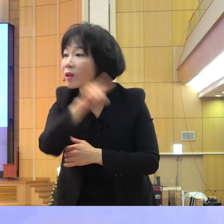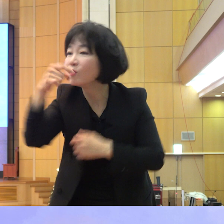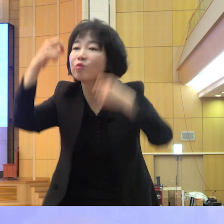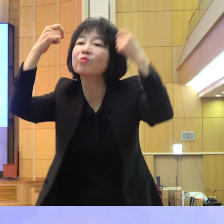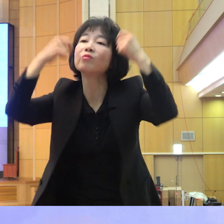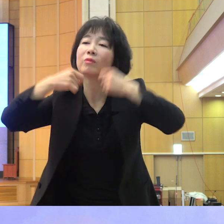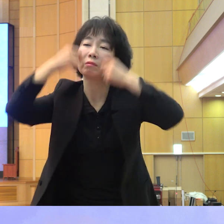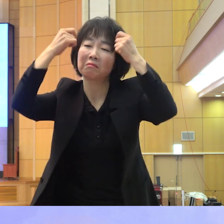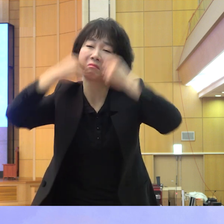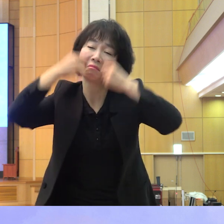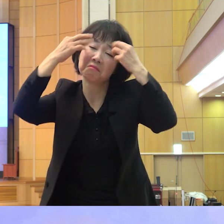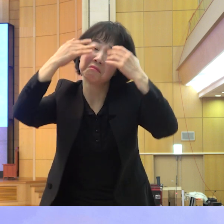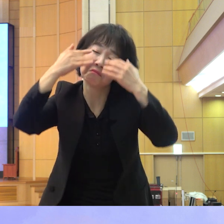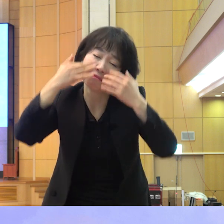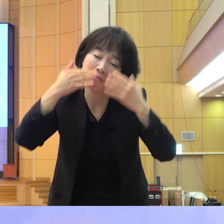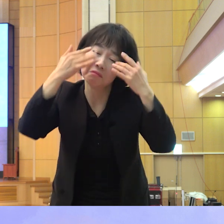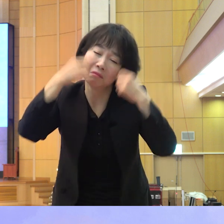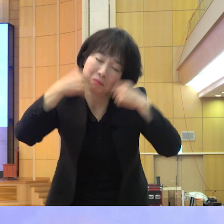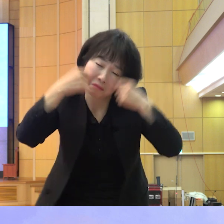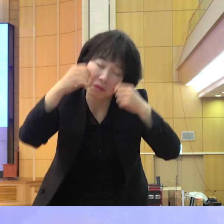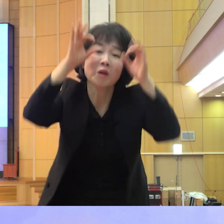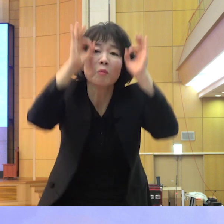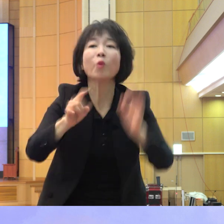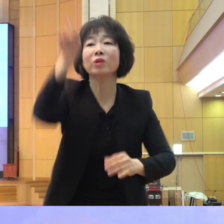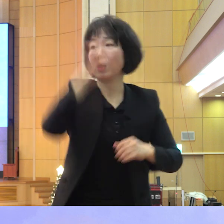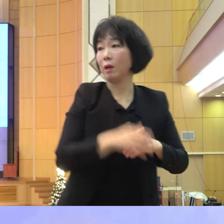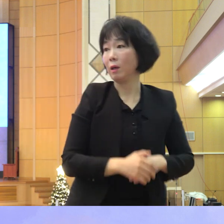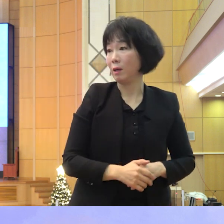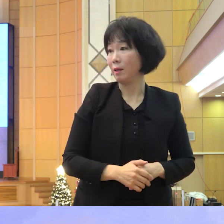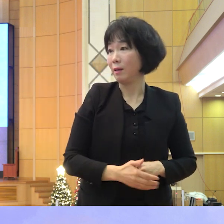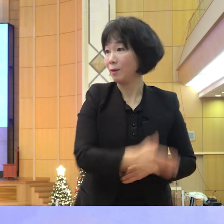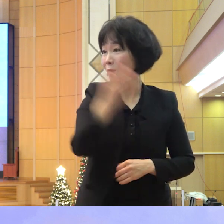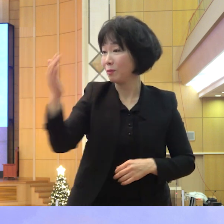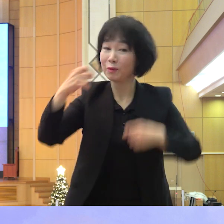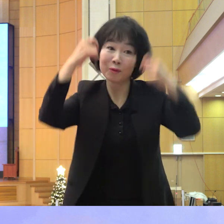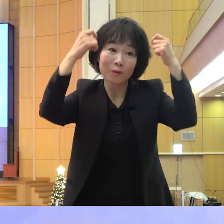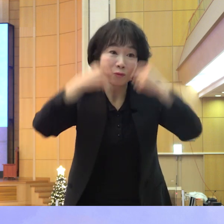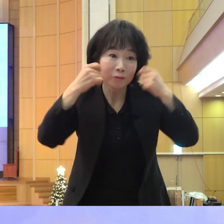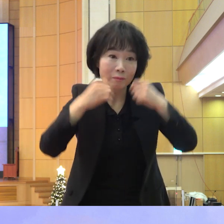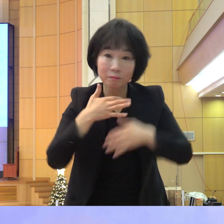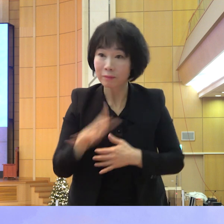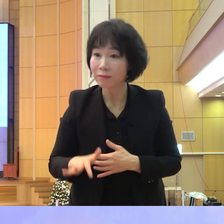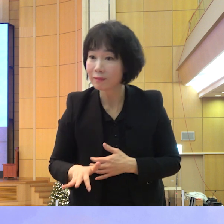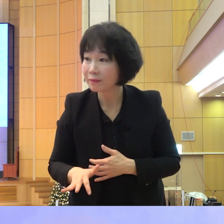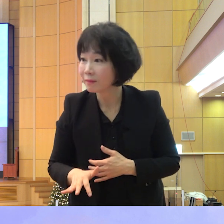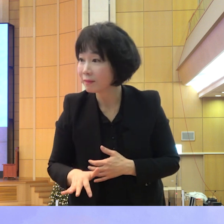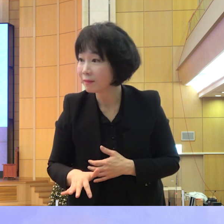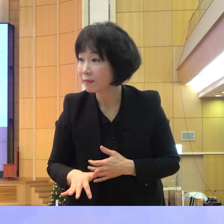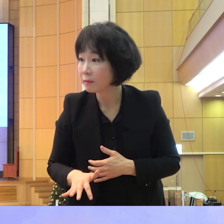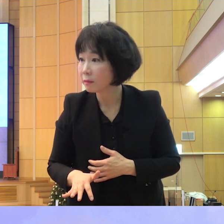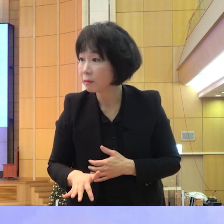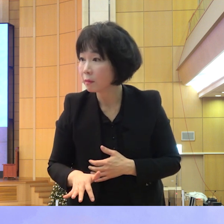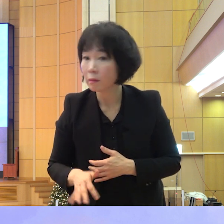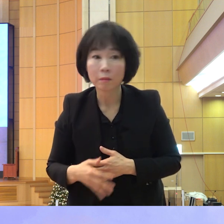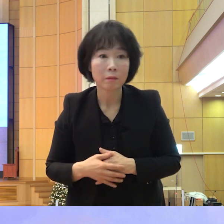기도할 때에도 정말 눈물 한 방울 없는 기도는 그